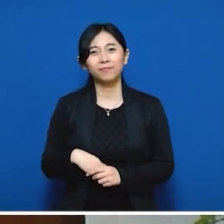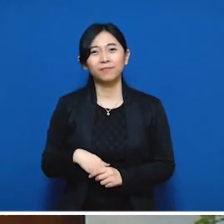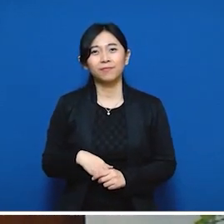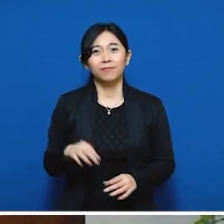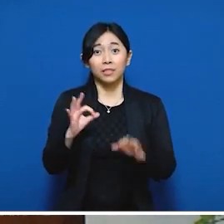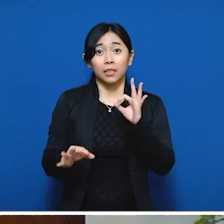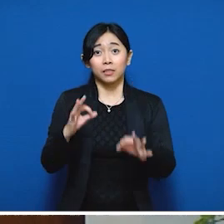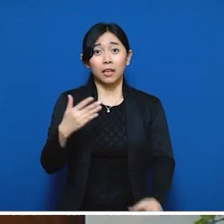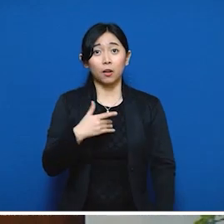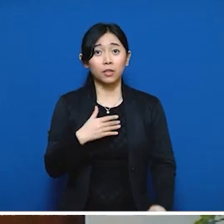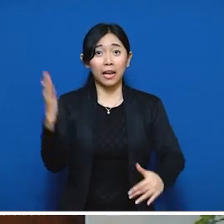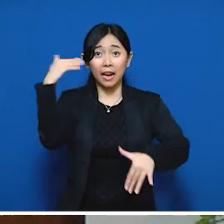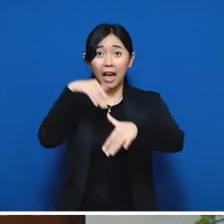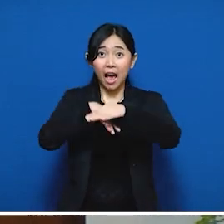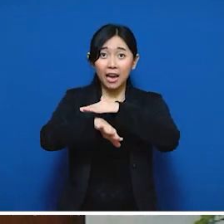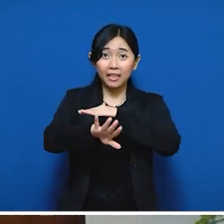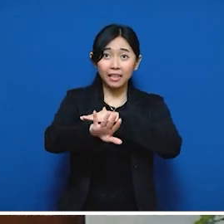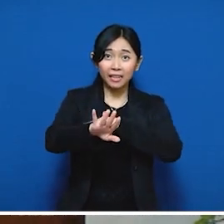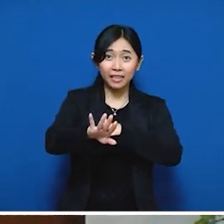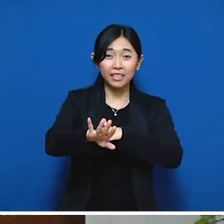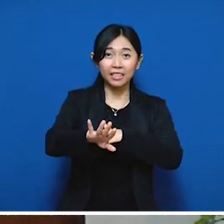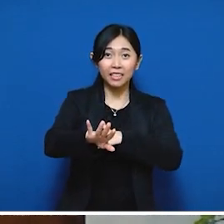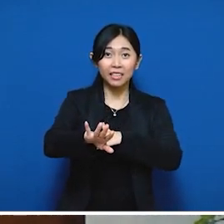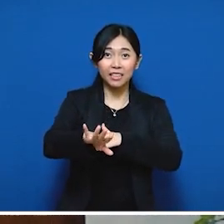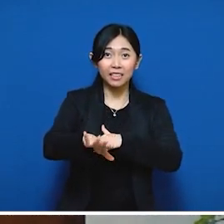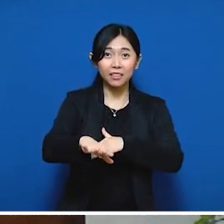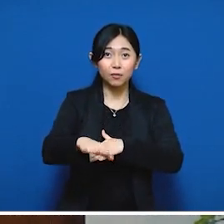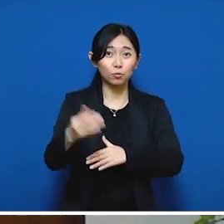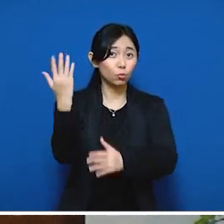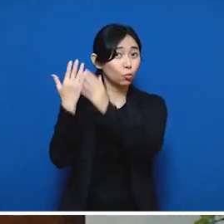Dan kalau saya bisa lahir di situasi yang seperti itu, ya,